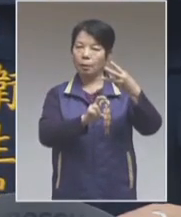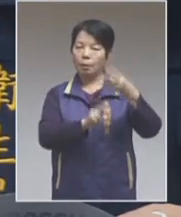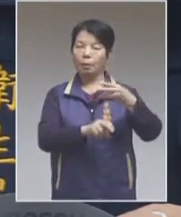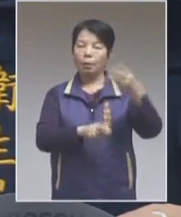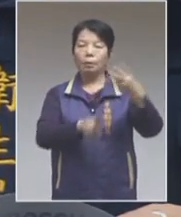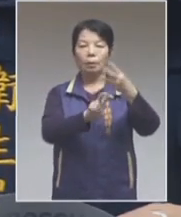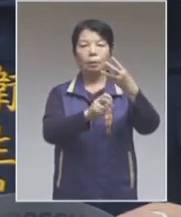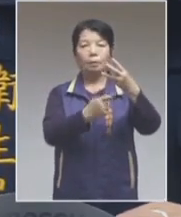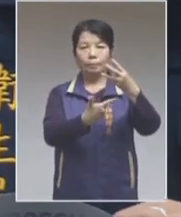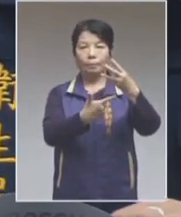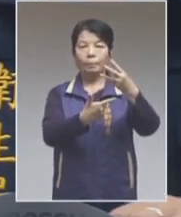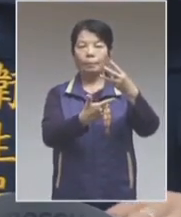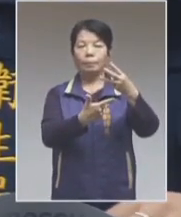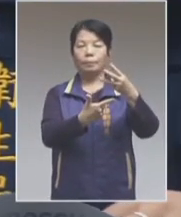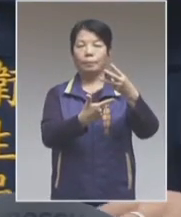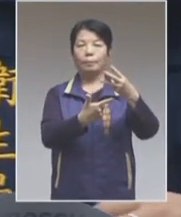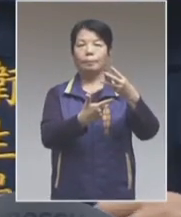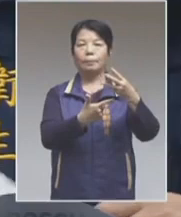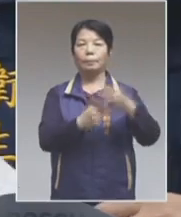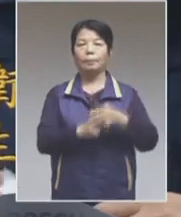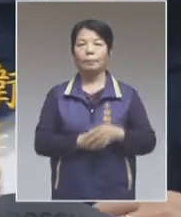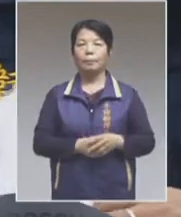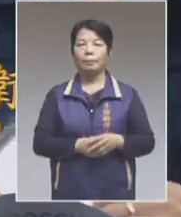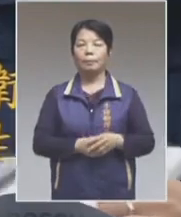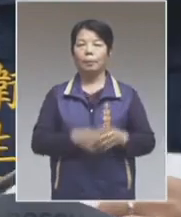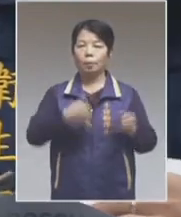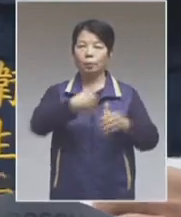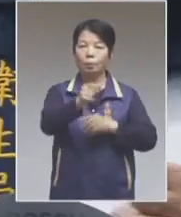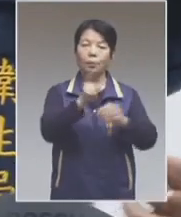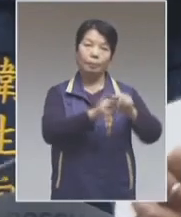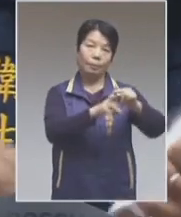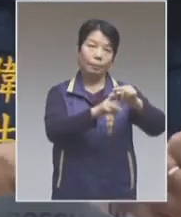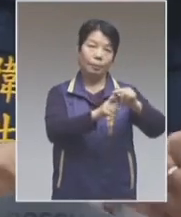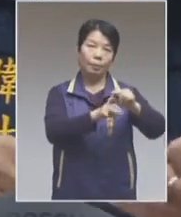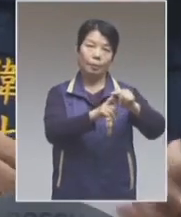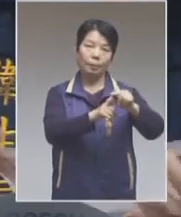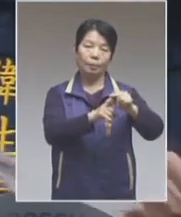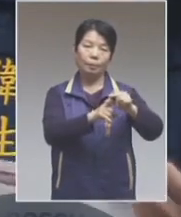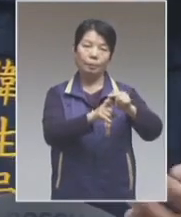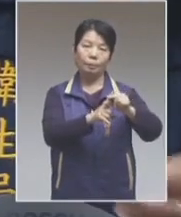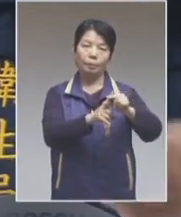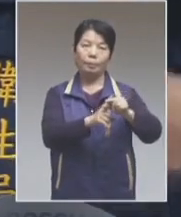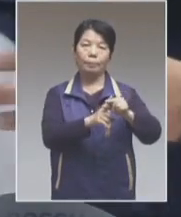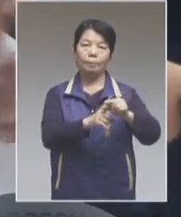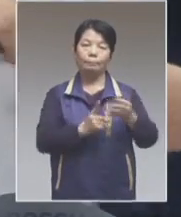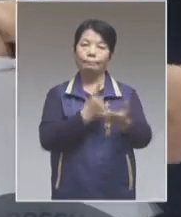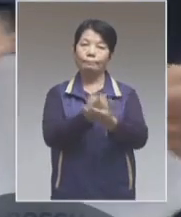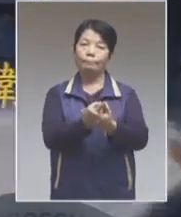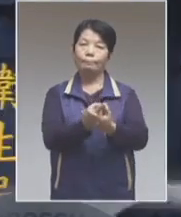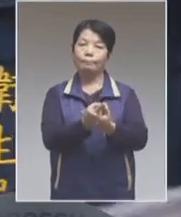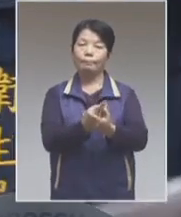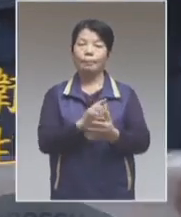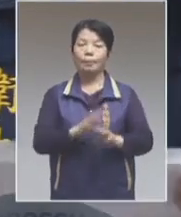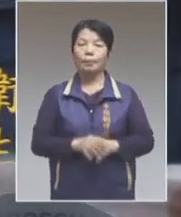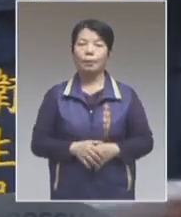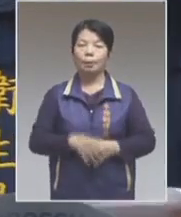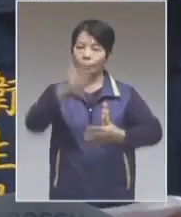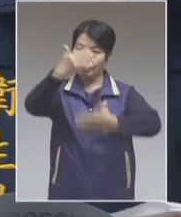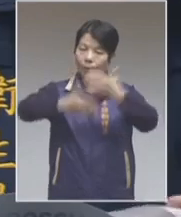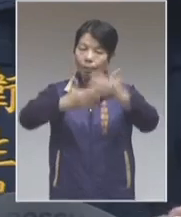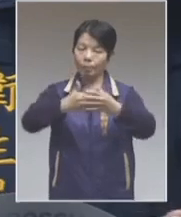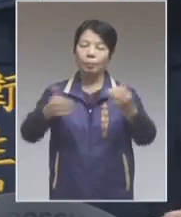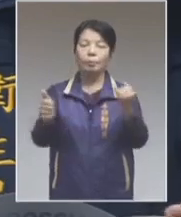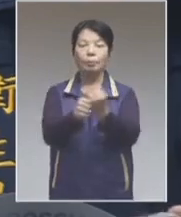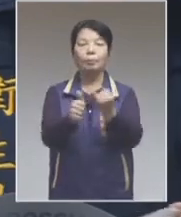3月26号有到台中市去参加 这个国家剧院的这场婚